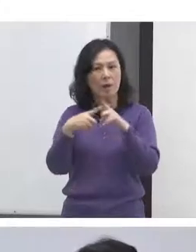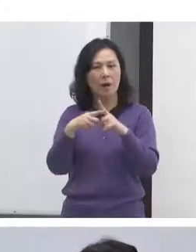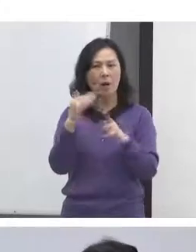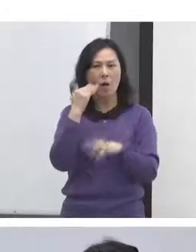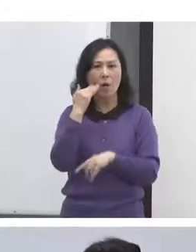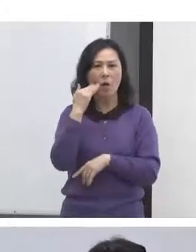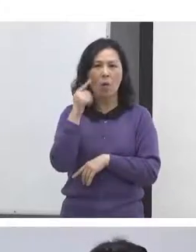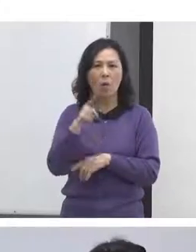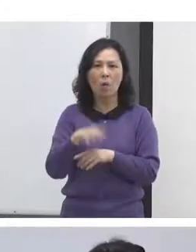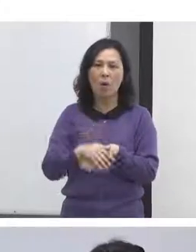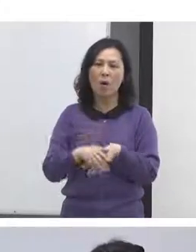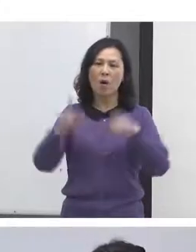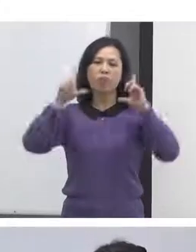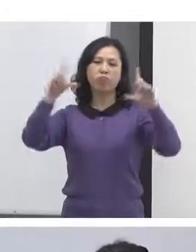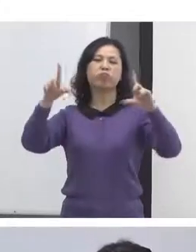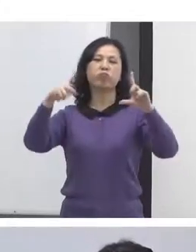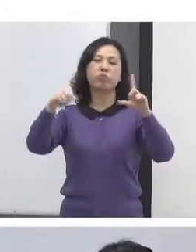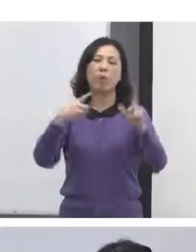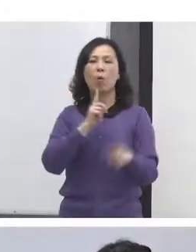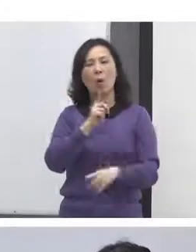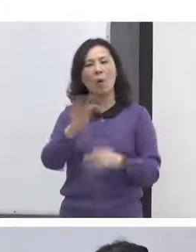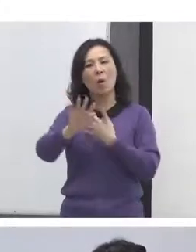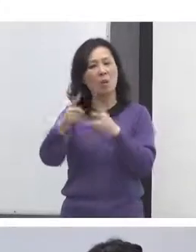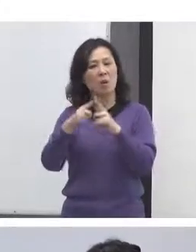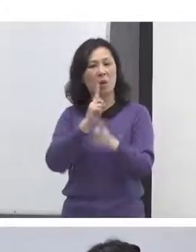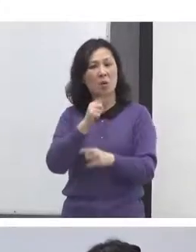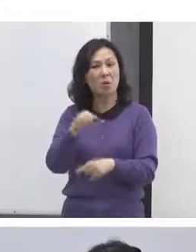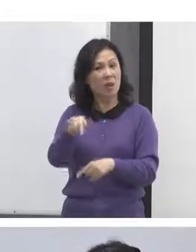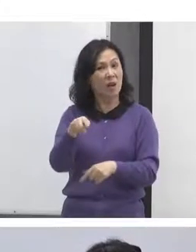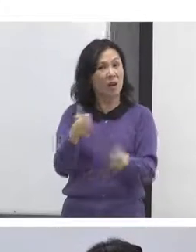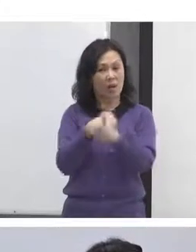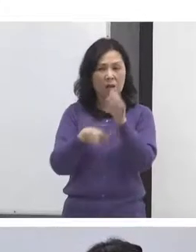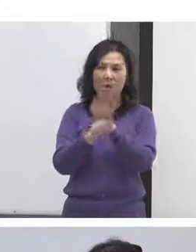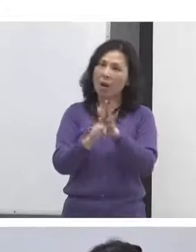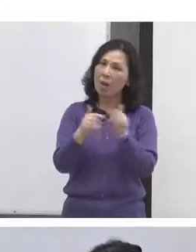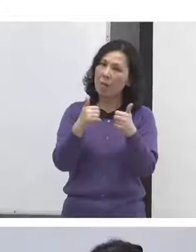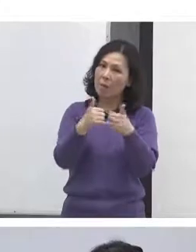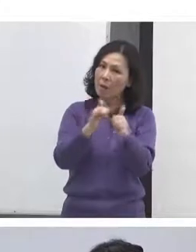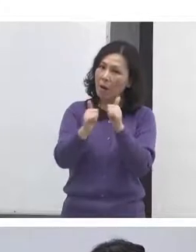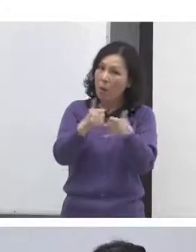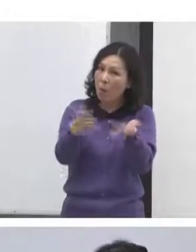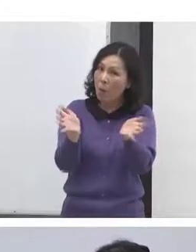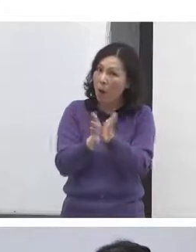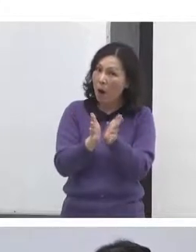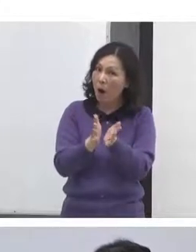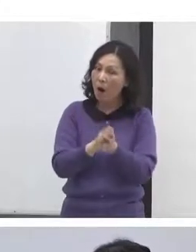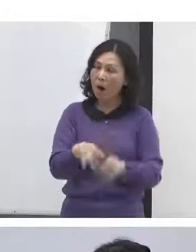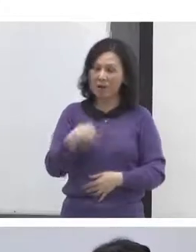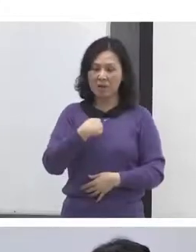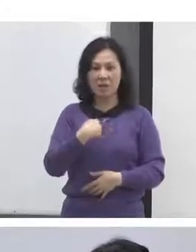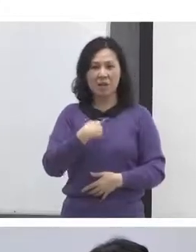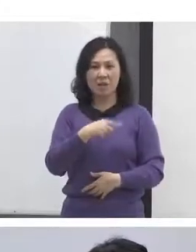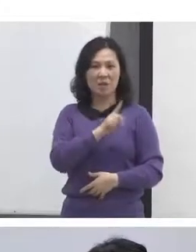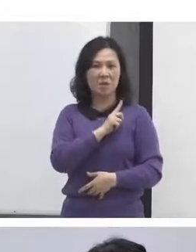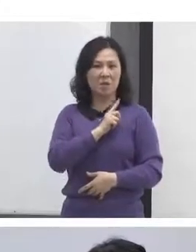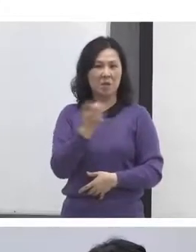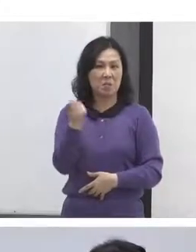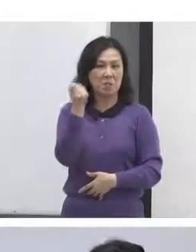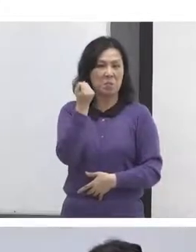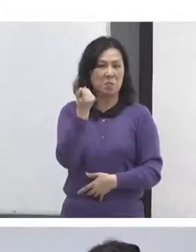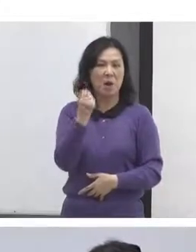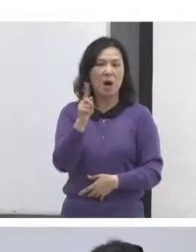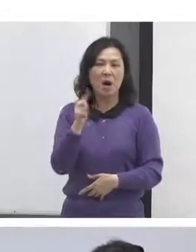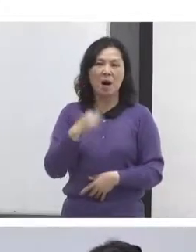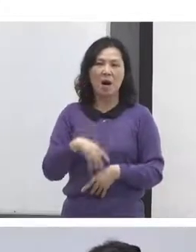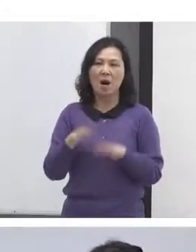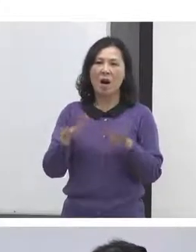在对外可能别人说，哎，你代表社群。那他又可能蛮容易掌握就是现实